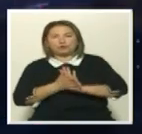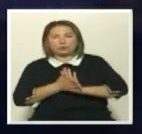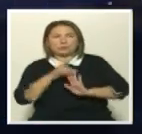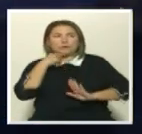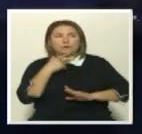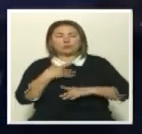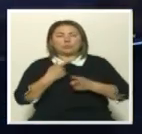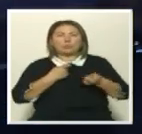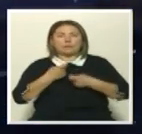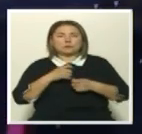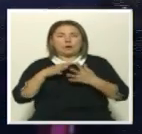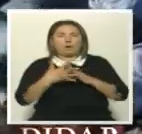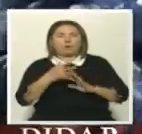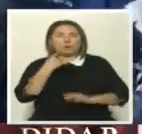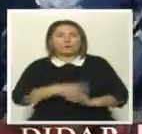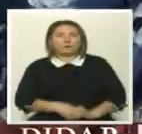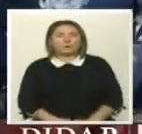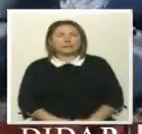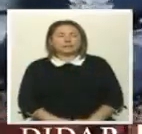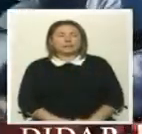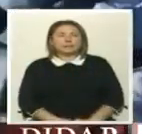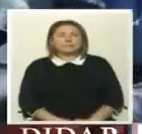самого руководства аула мусор